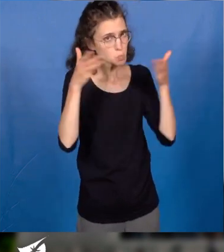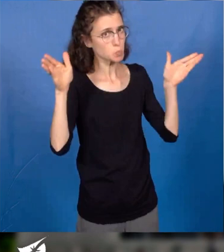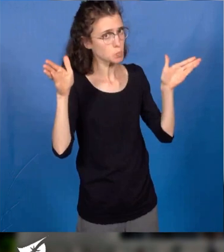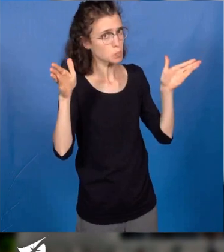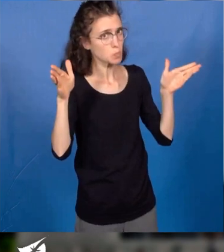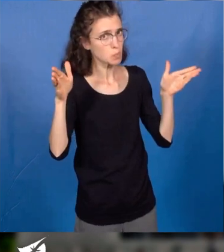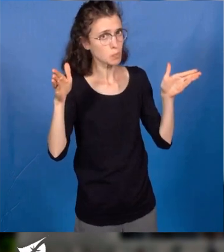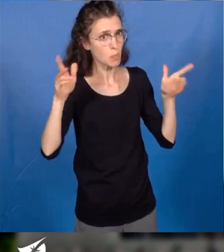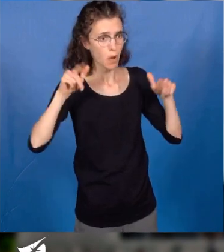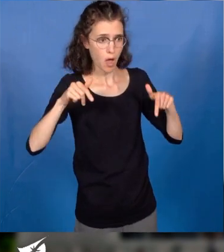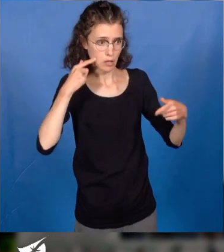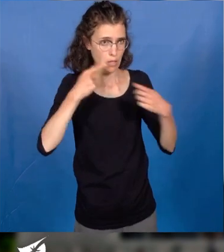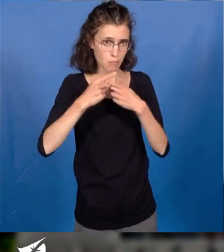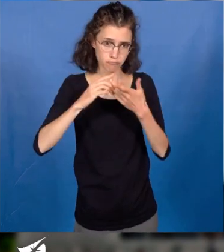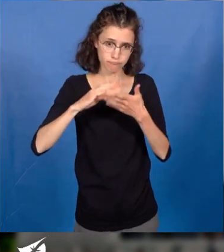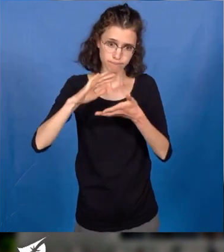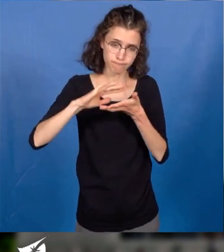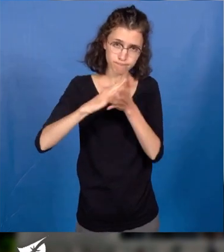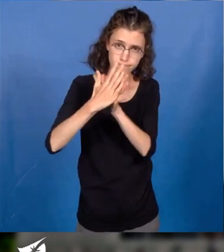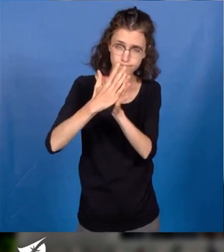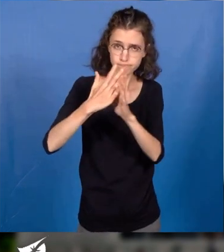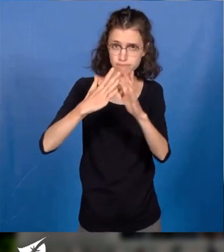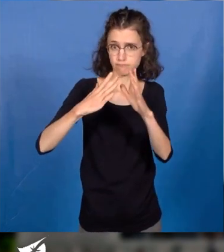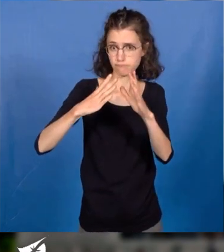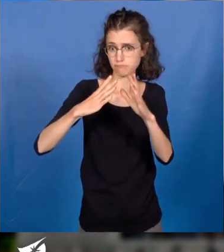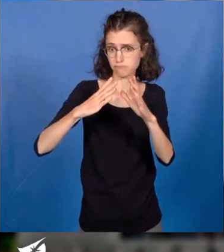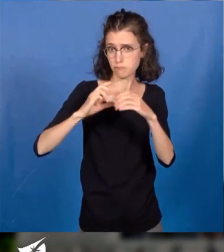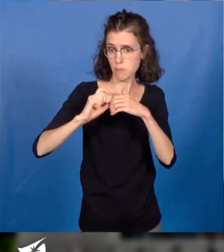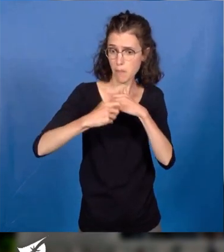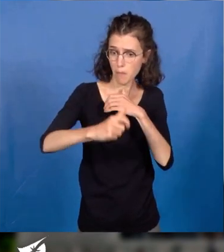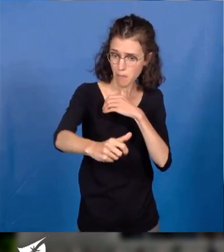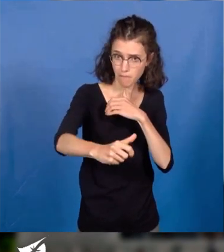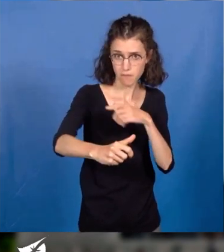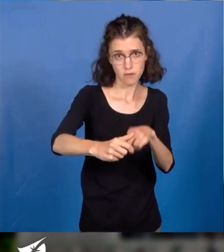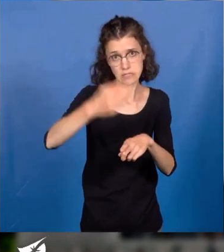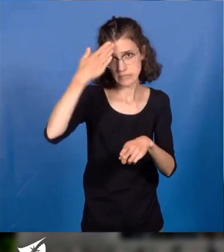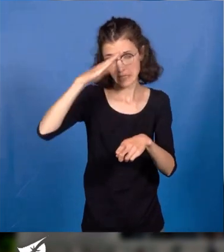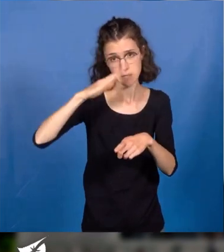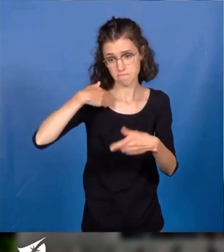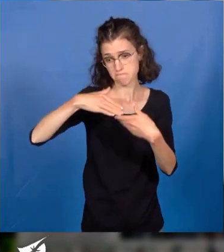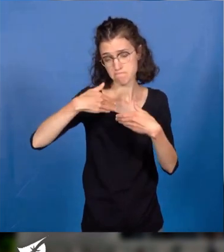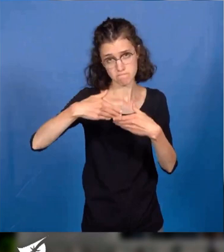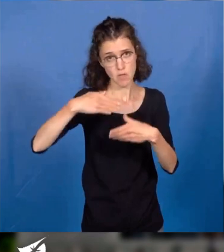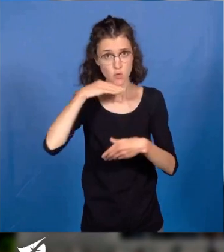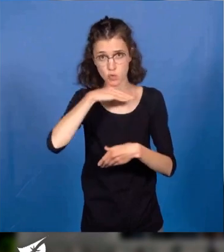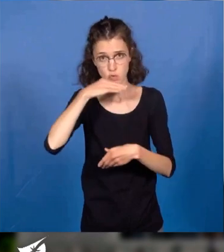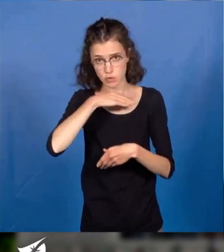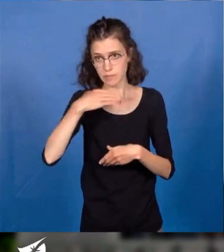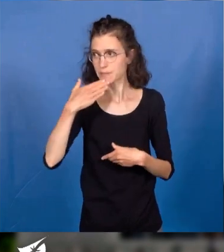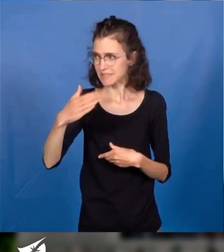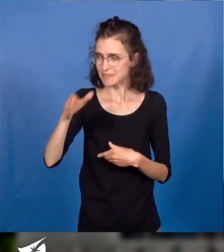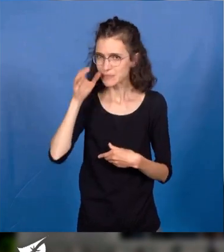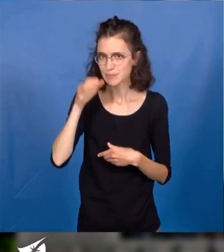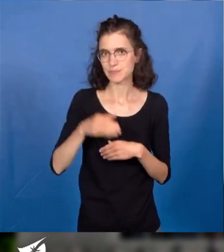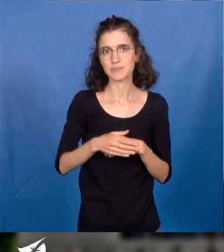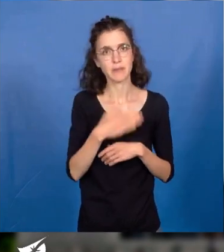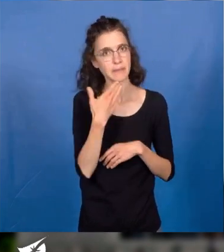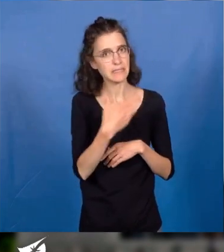ce dispositif dans toute son urgence. Voilà, je vous remercie. Merci Thomas Quérault.